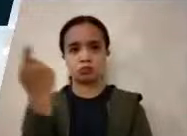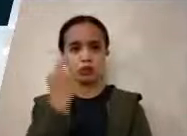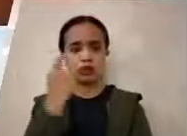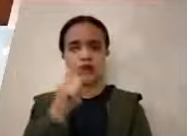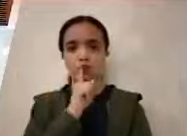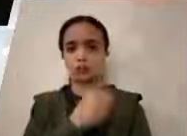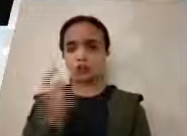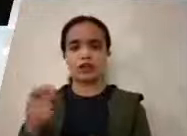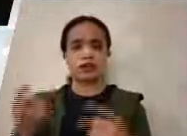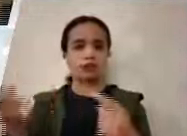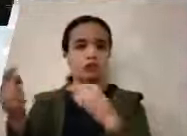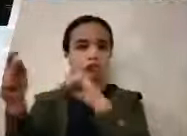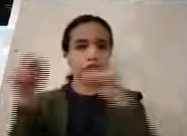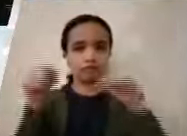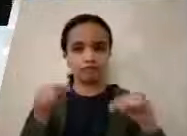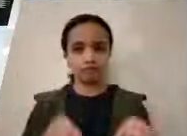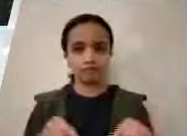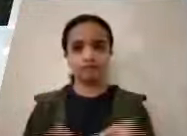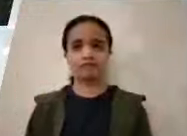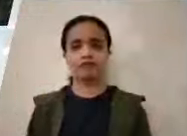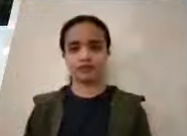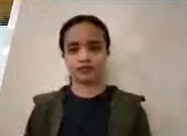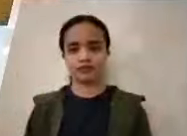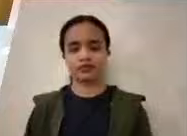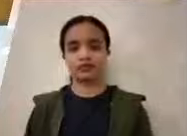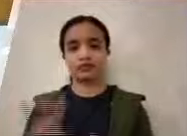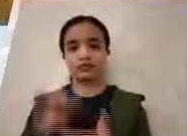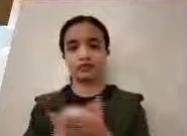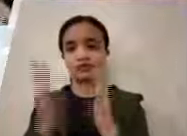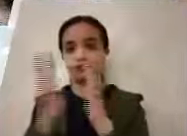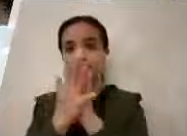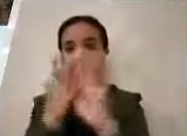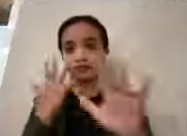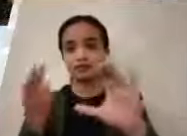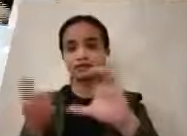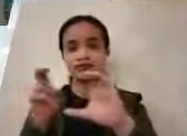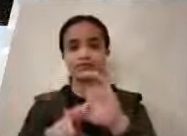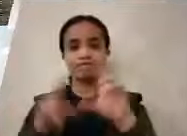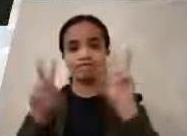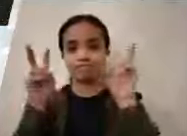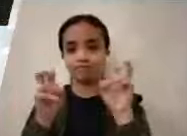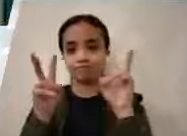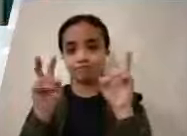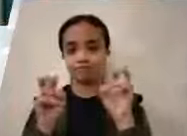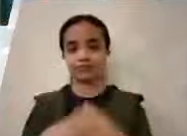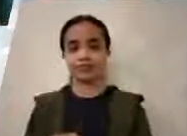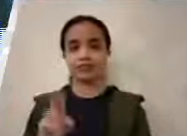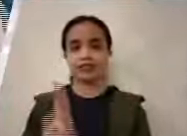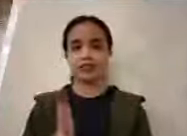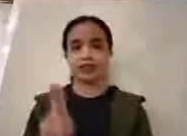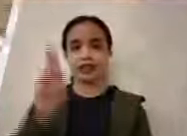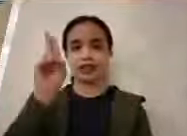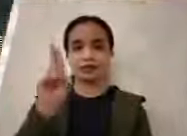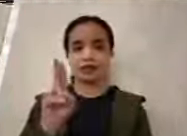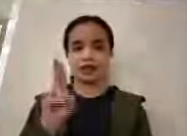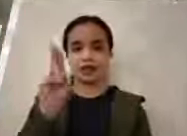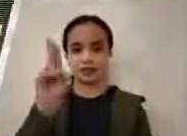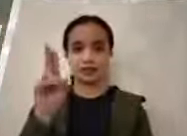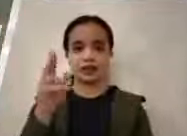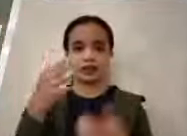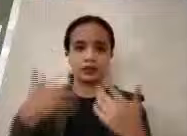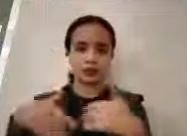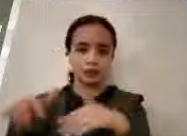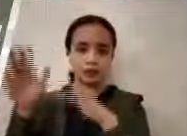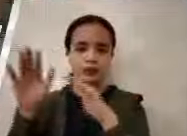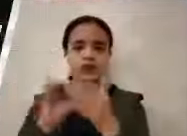rito. Isa naman sa pinipilahang ride dito, itong tinatawag nila na Up, Up and Away. Kaya naman hindi tayo papahuli